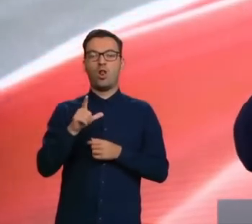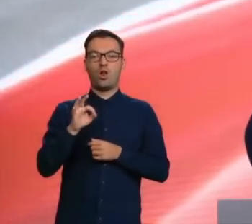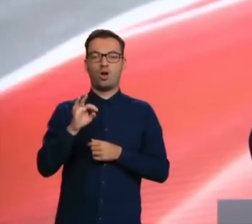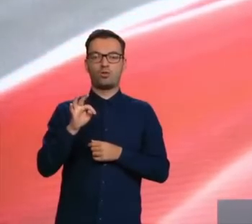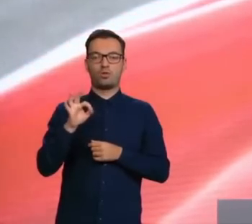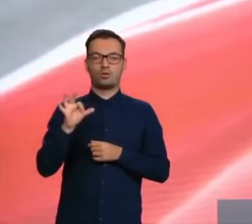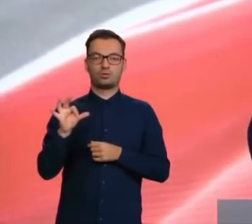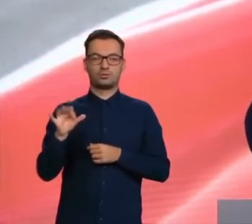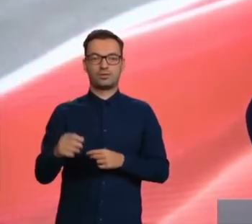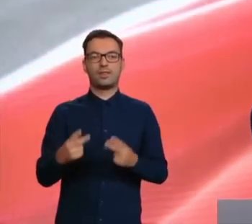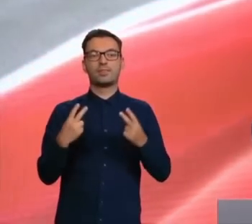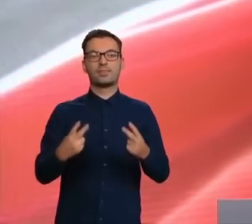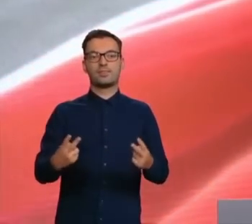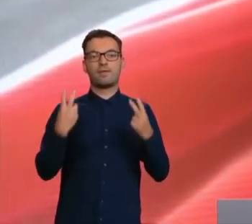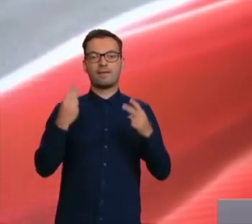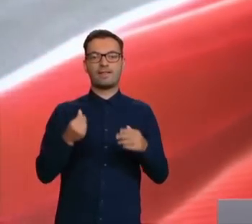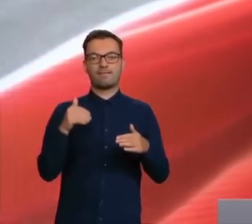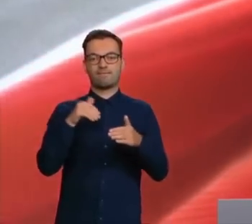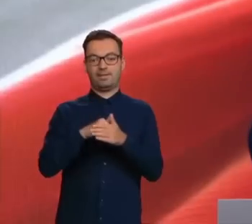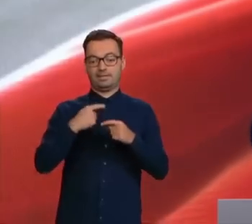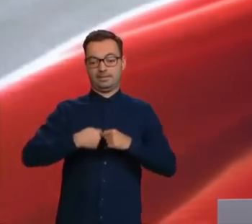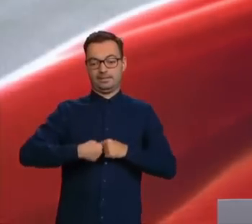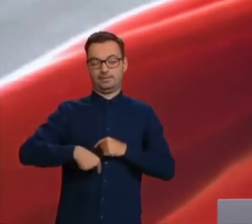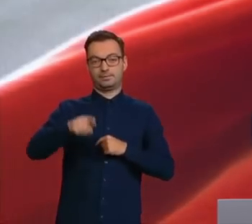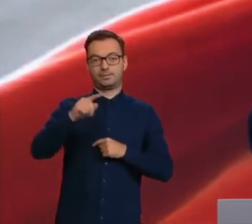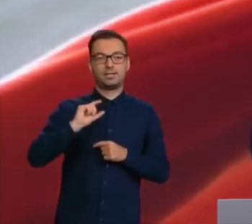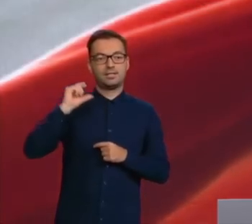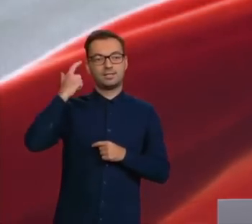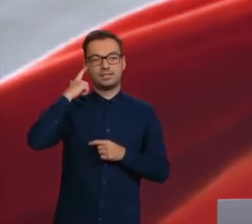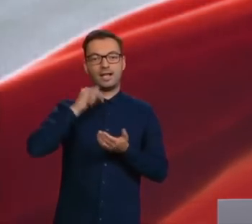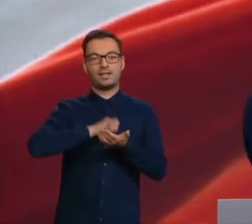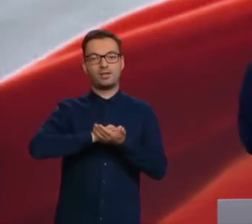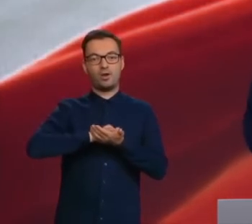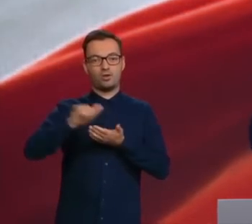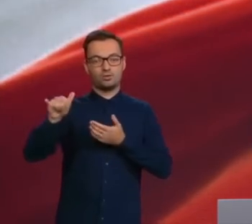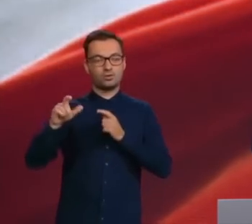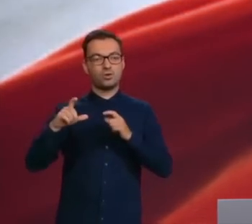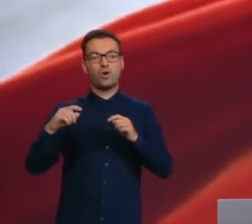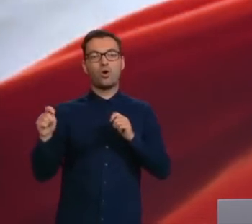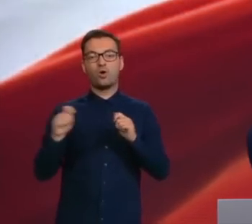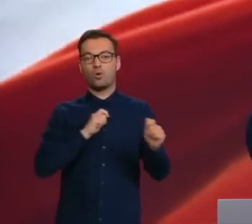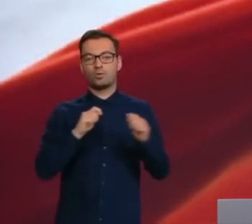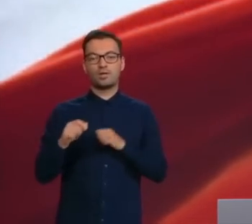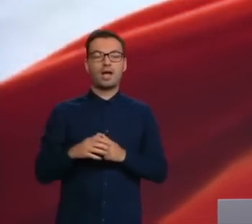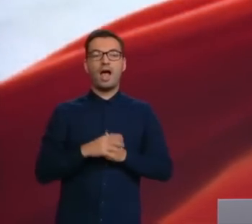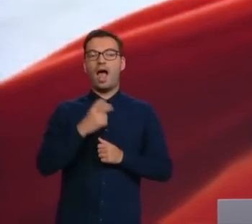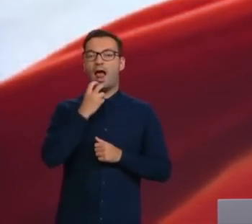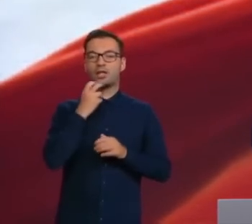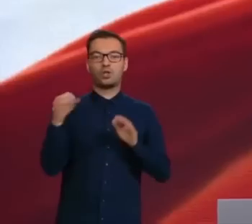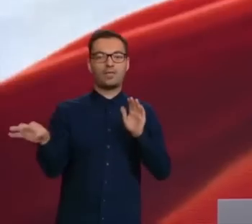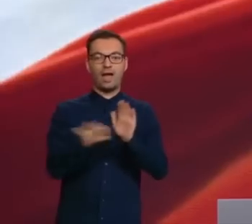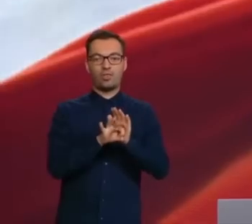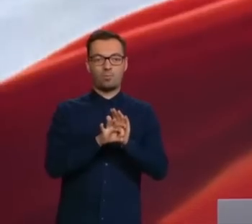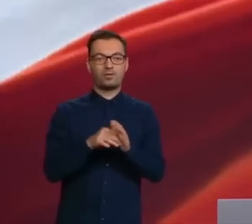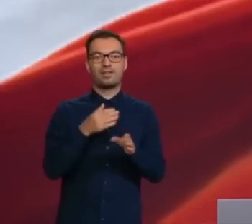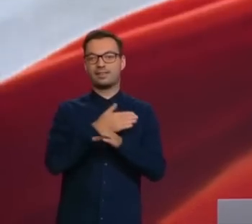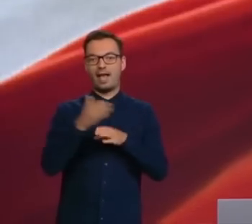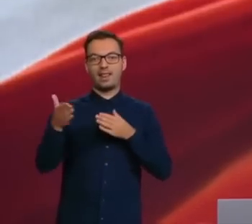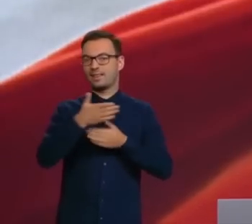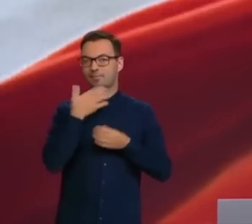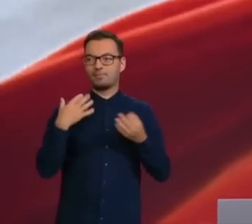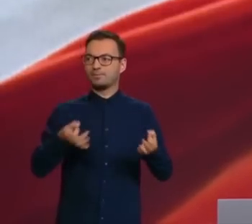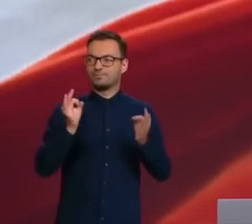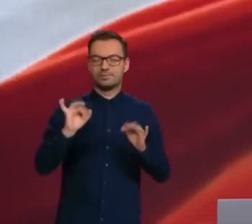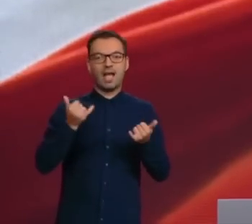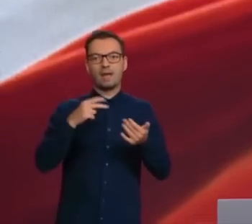a najważniejsze są inwestycje, które dopiero nadchodzą. Centralny port komunikacyjny, elektrownie jądrowe. Ciągle nie mamy określonej struktury